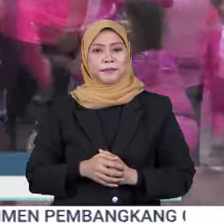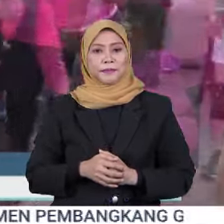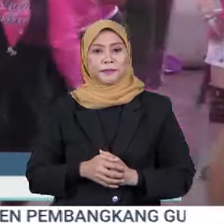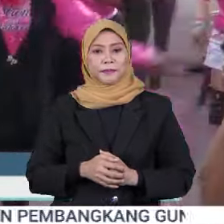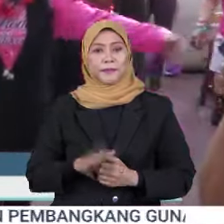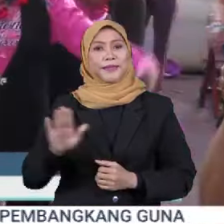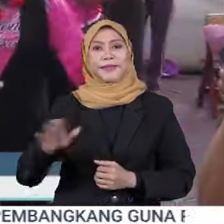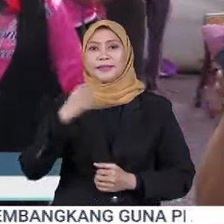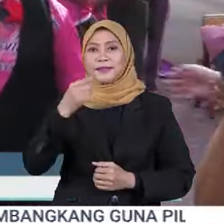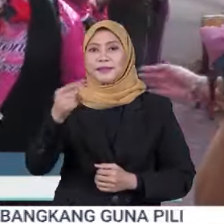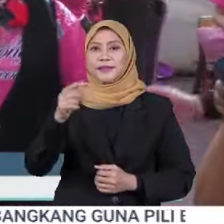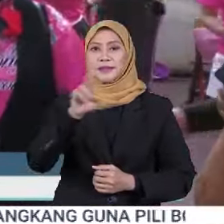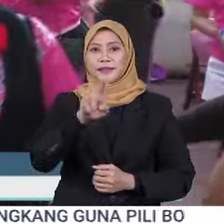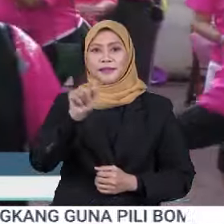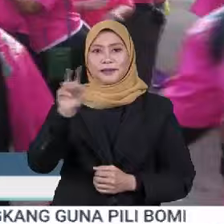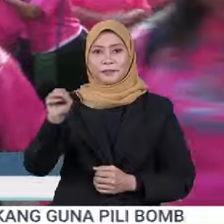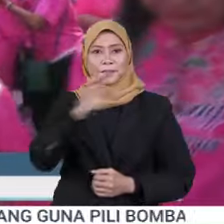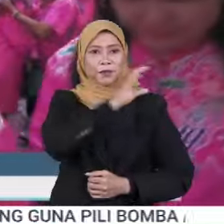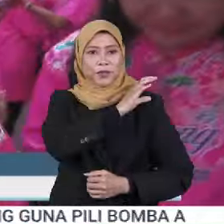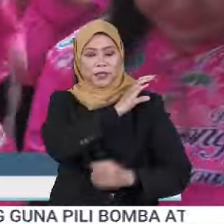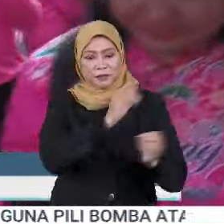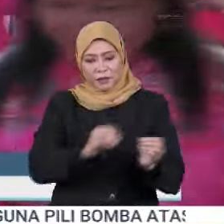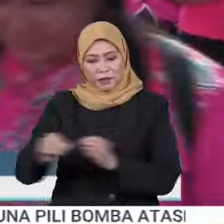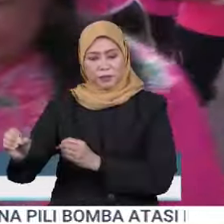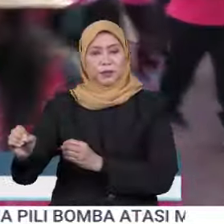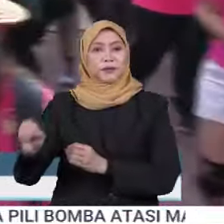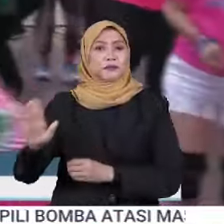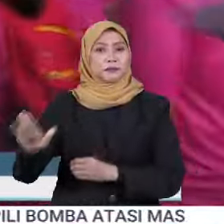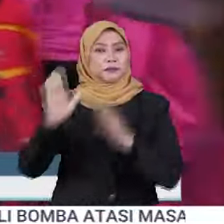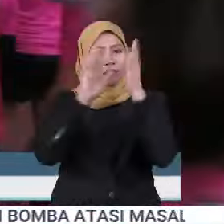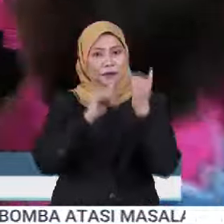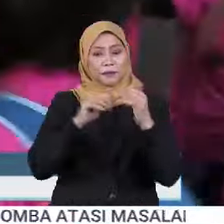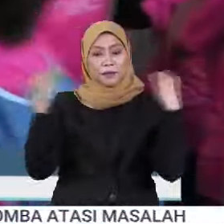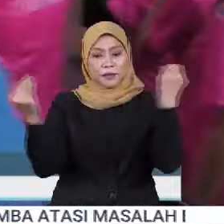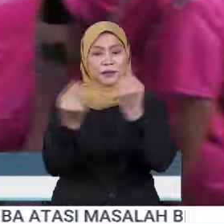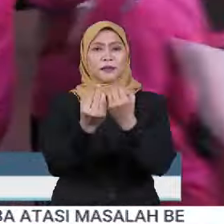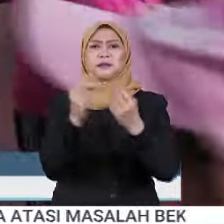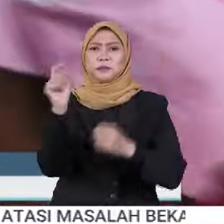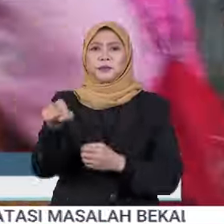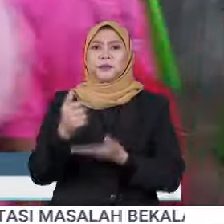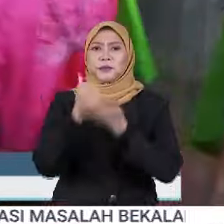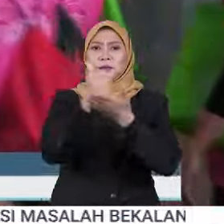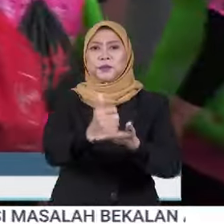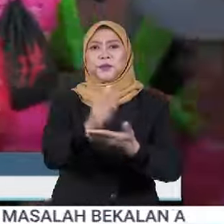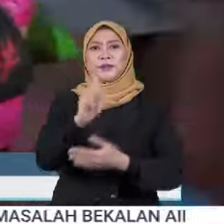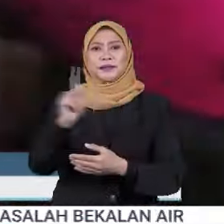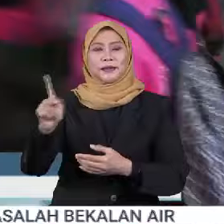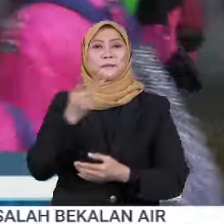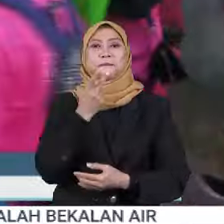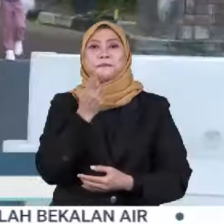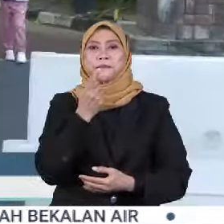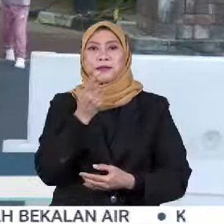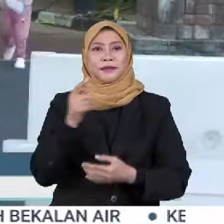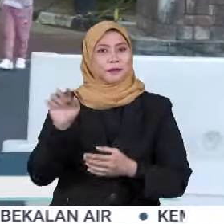bercakap kepada RTM pengusir engine berharap masyarakat senantiasa membantu Kinabalu pink reborn dalam